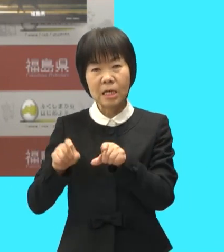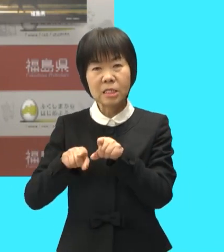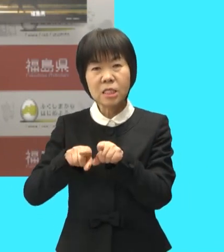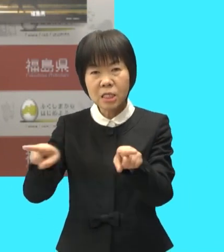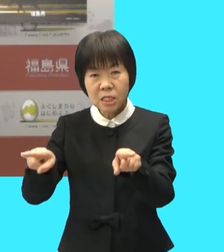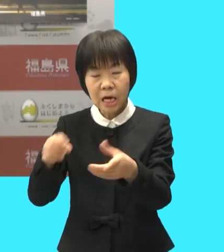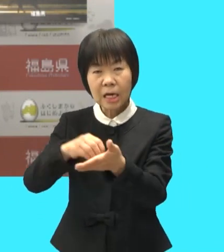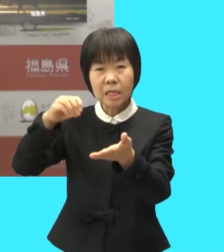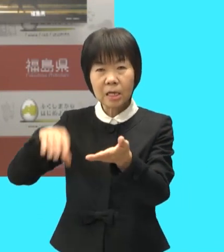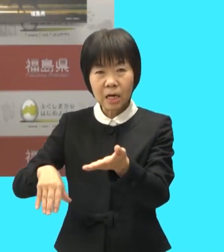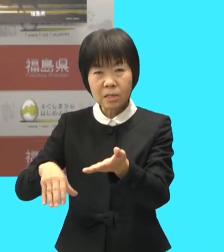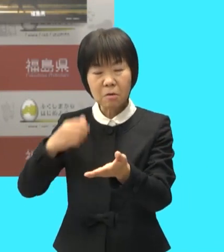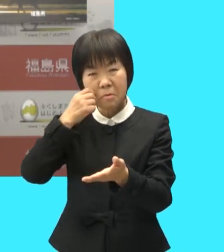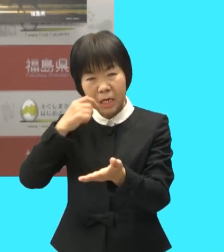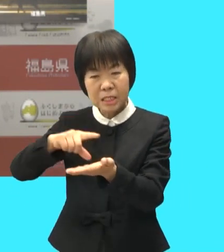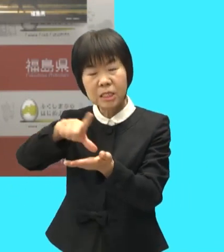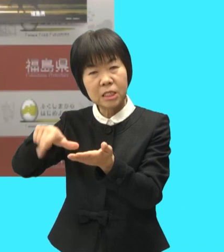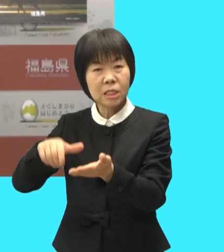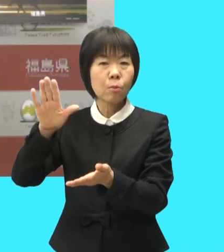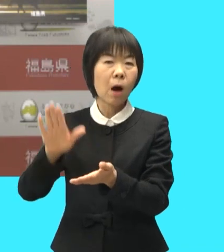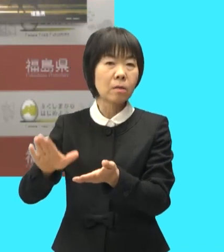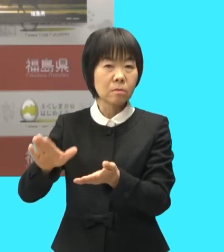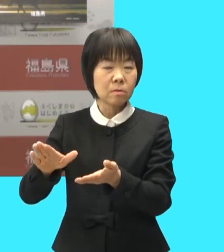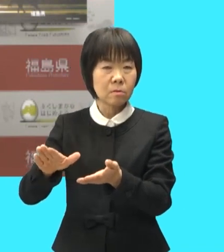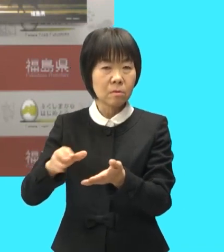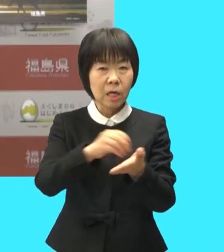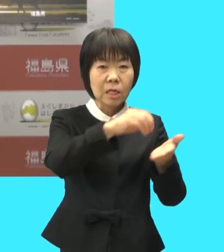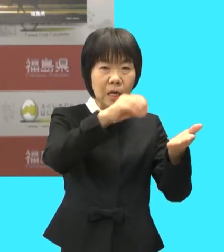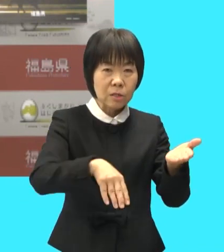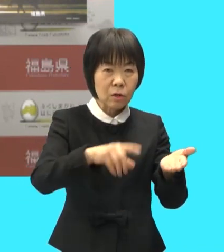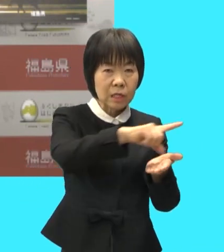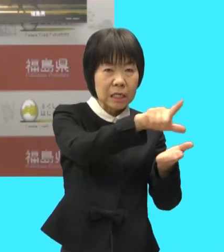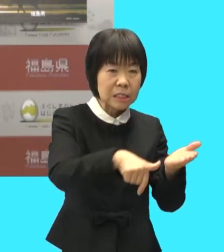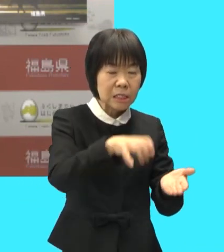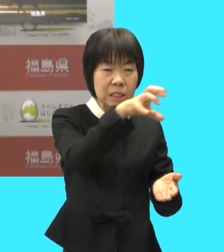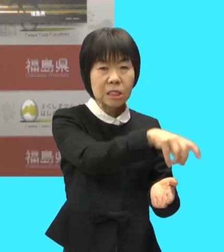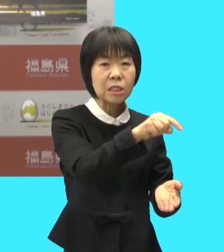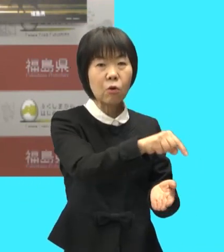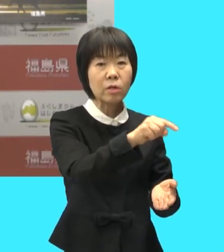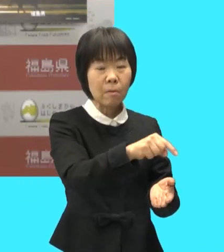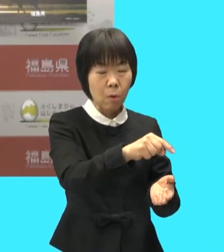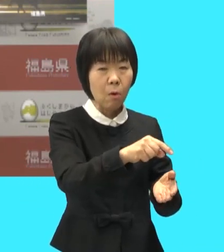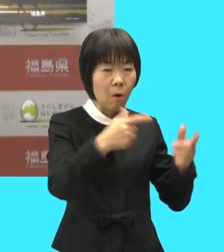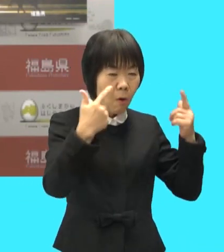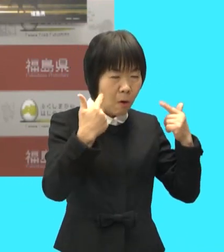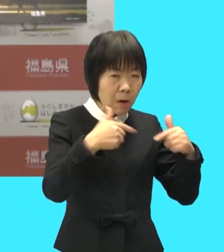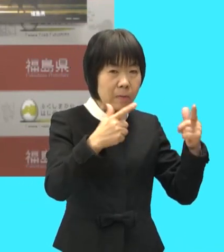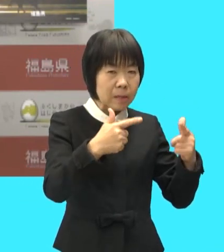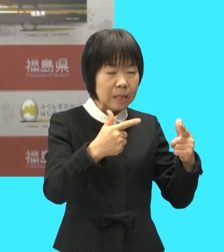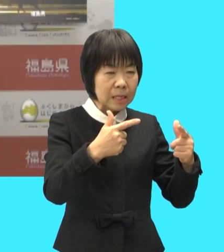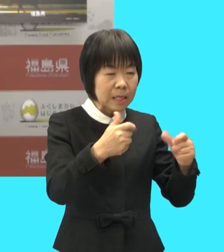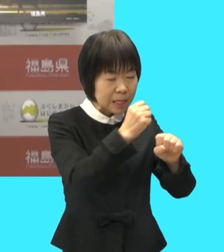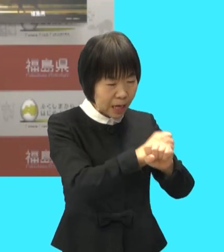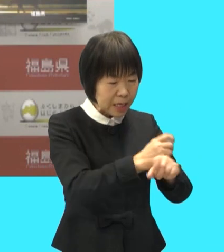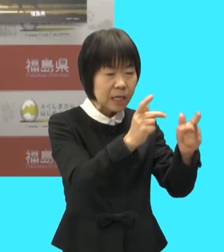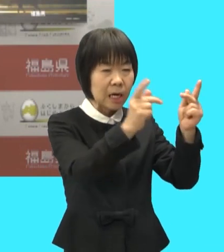が解除されない地域があり、また解除された地域においても日々新たな課題に